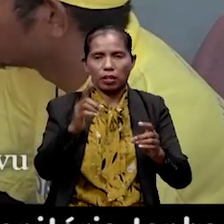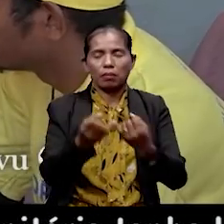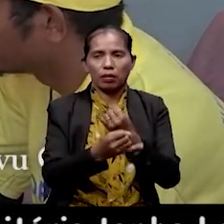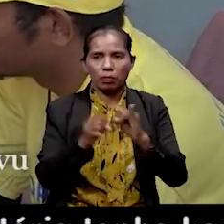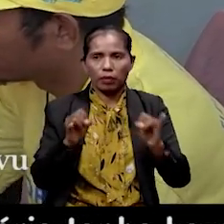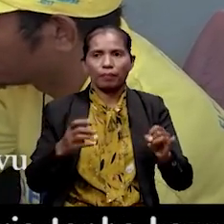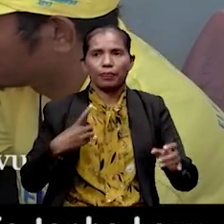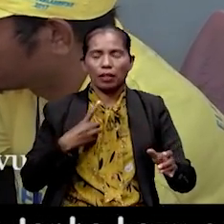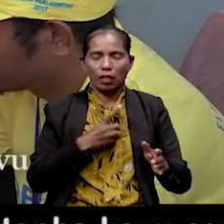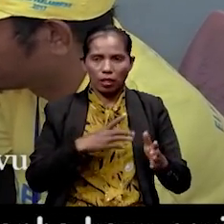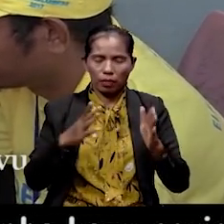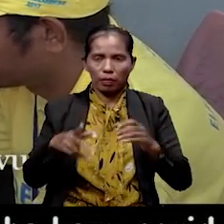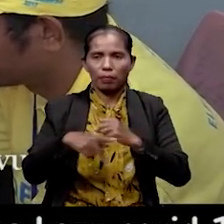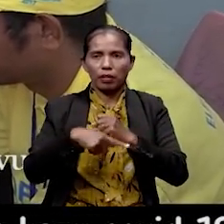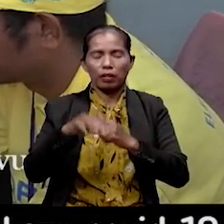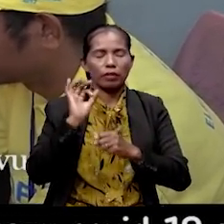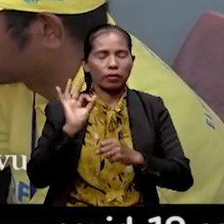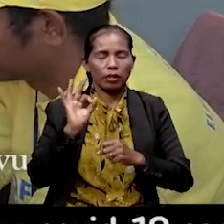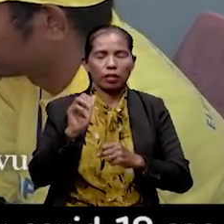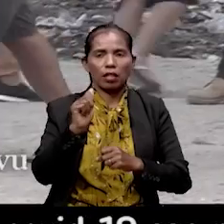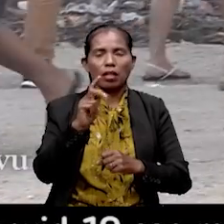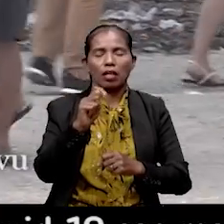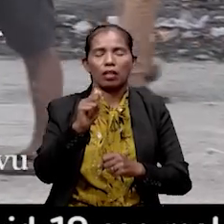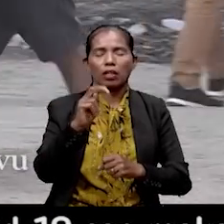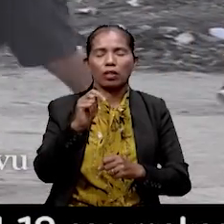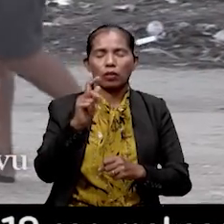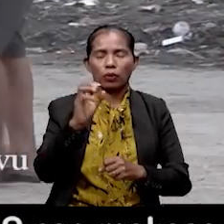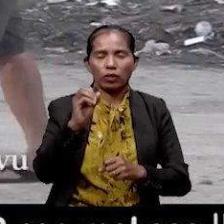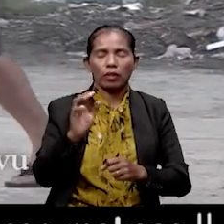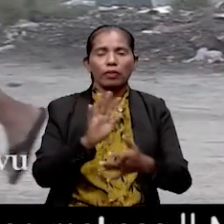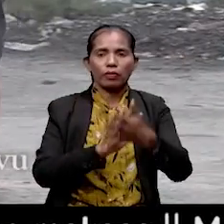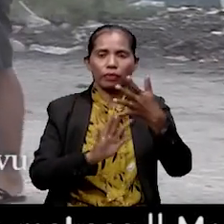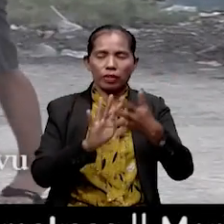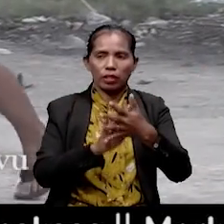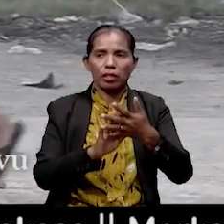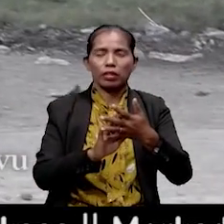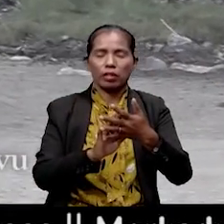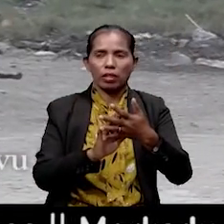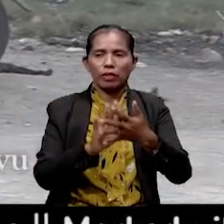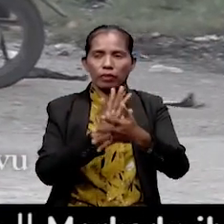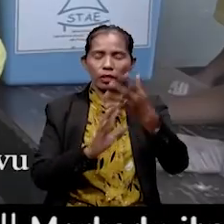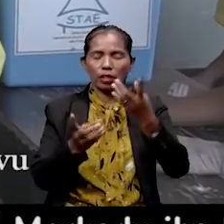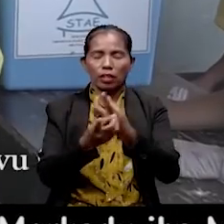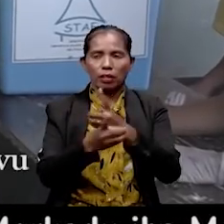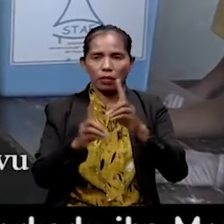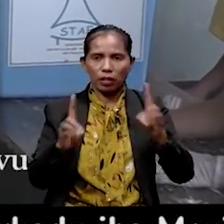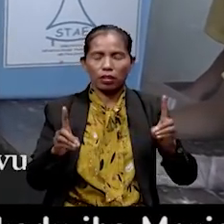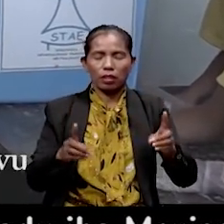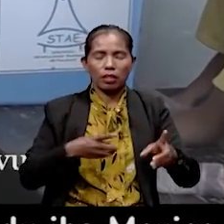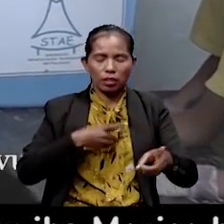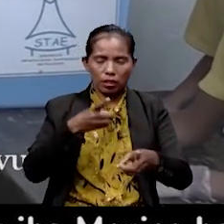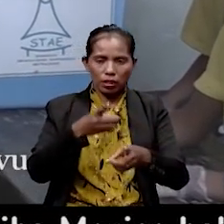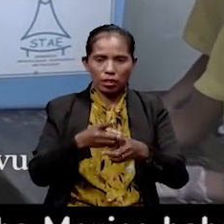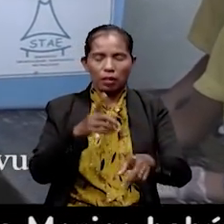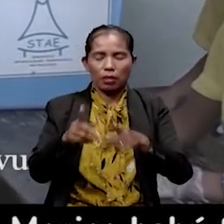mos deputado bancada Fretilin Antonio Bianco hateten festa demokrasia ne desizaun ia povo ne liman povo mak se desiri se